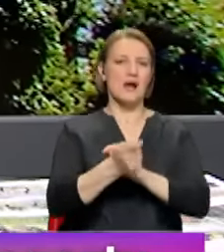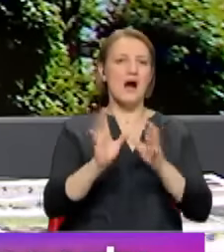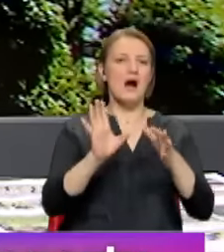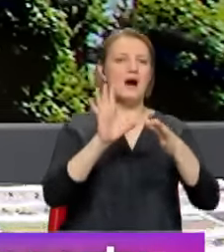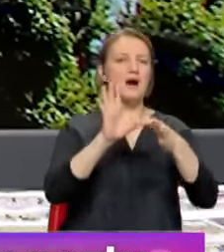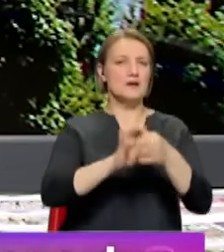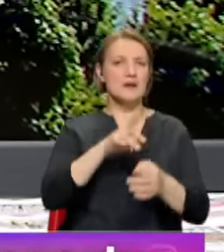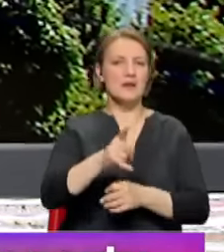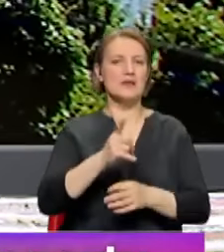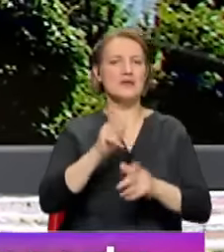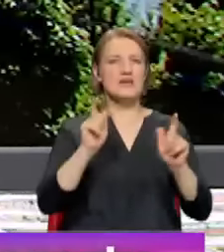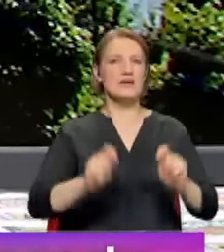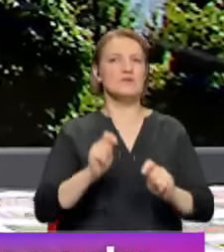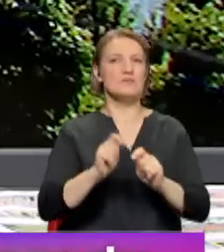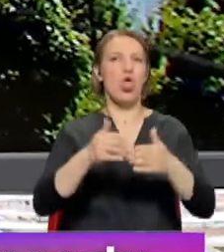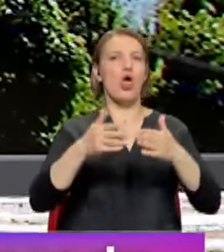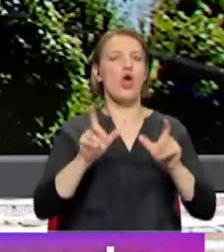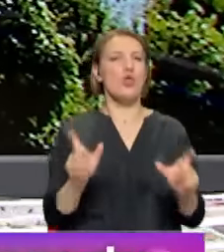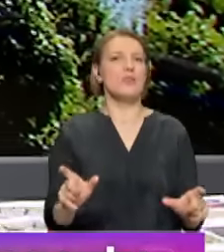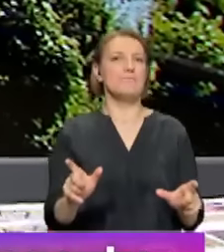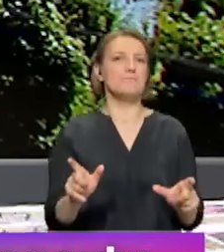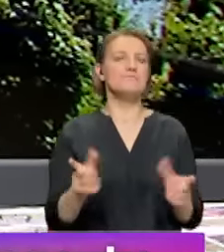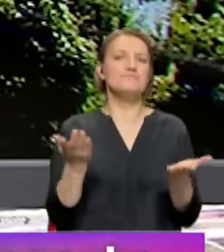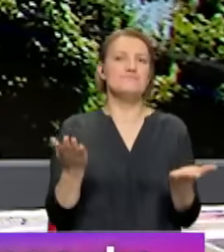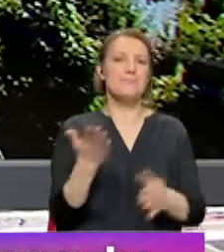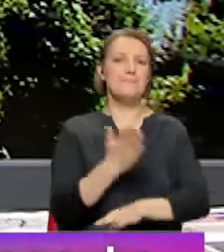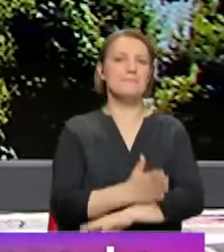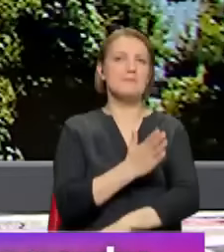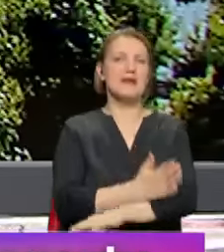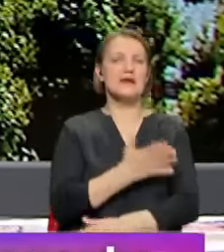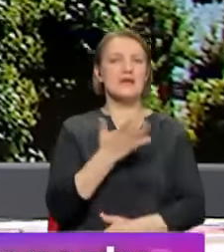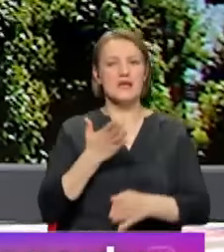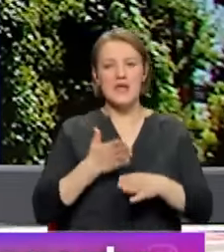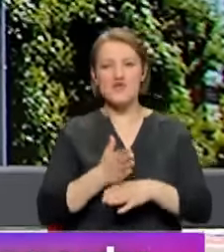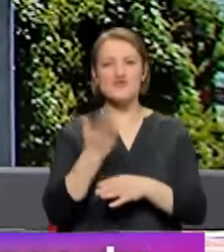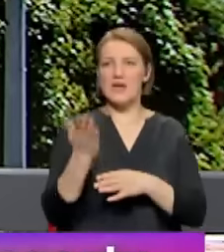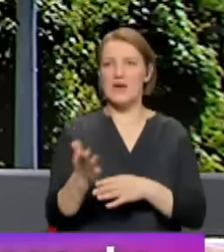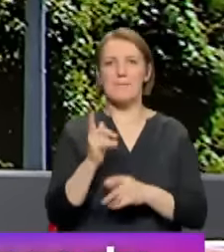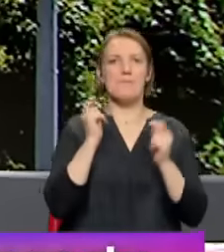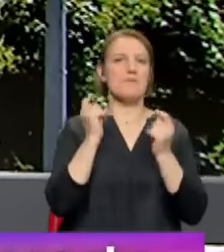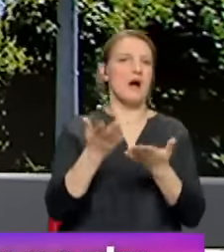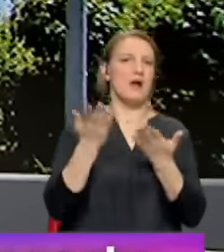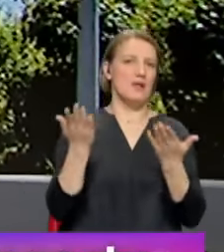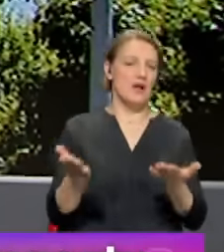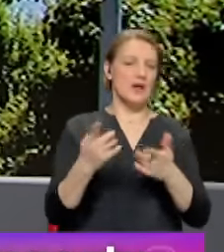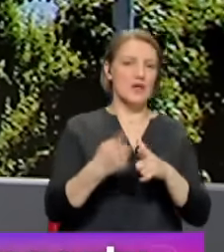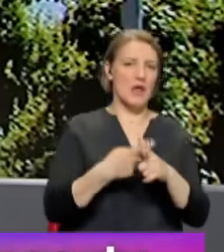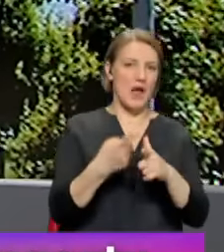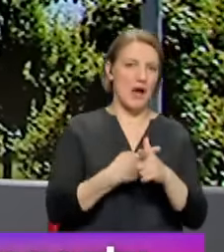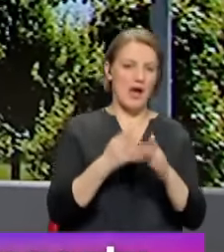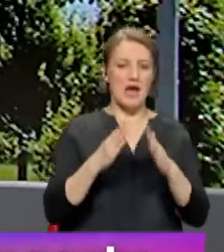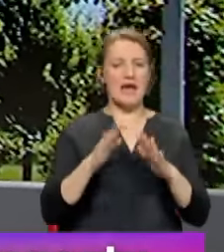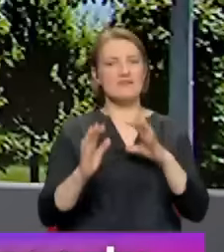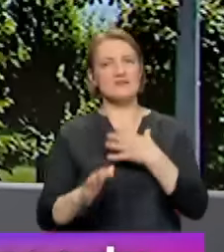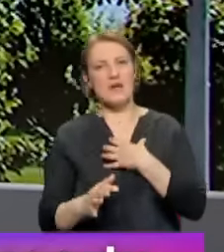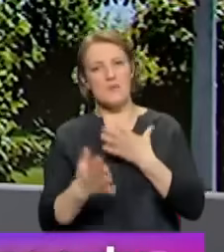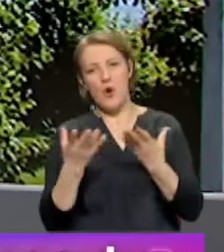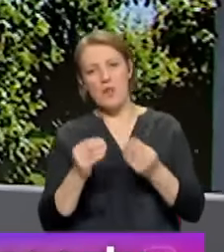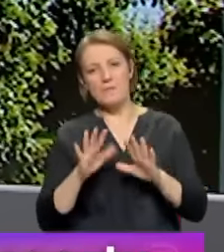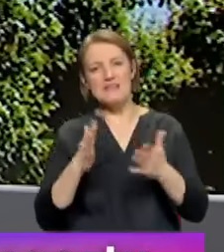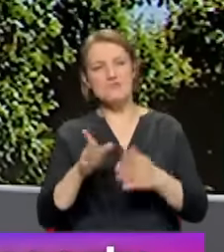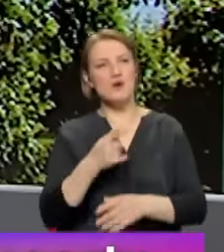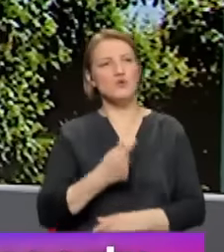önlemler, atılan adımlar. Diğer tarafı maalesef memleketin yakıcı gerçeği. Pahalılıklar, kira, ev sahibi